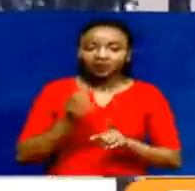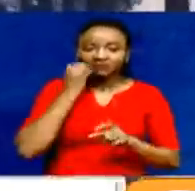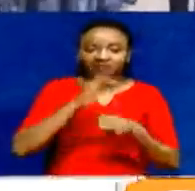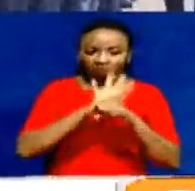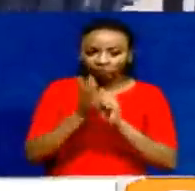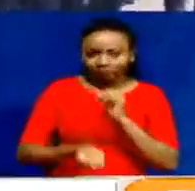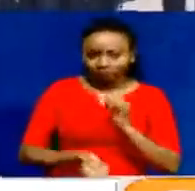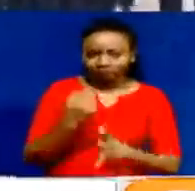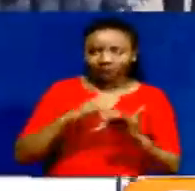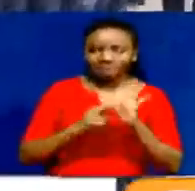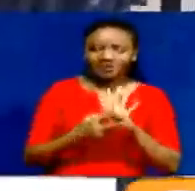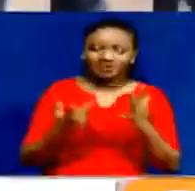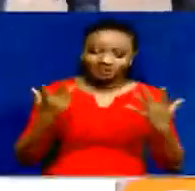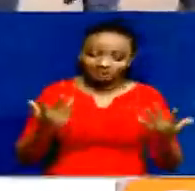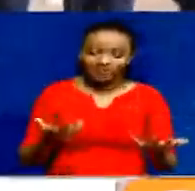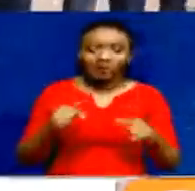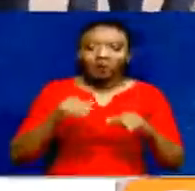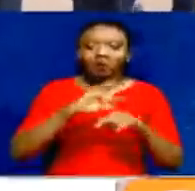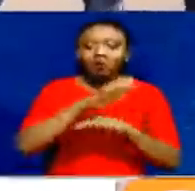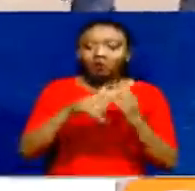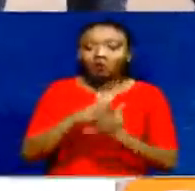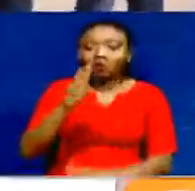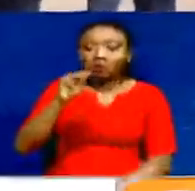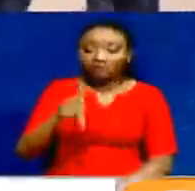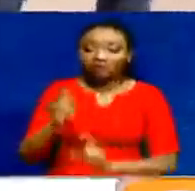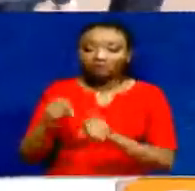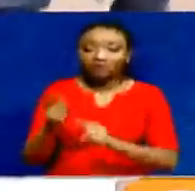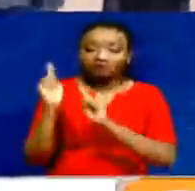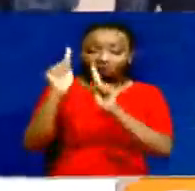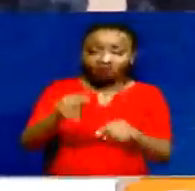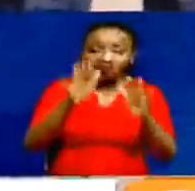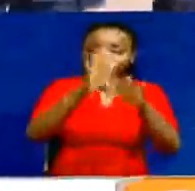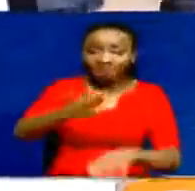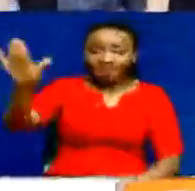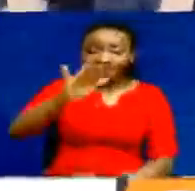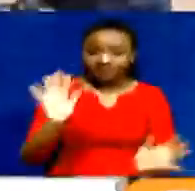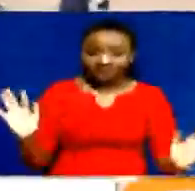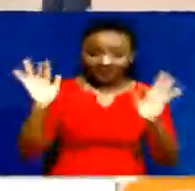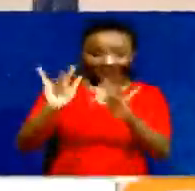si wabunge wote watakaoruhusiwa kuingia bungeni kusikiza hotuba hii. Baadhi